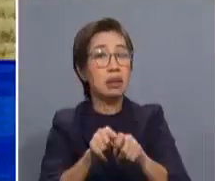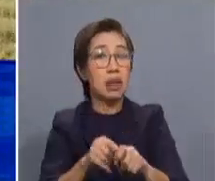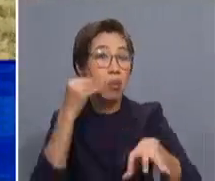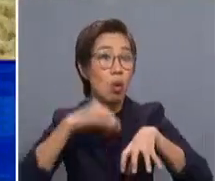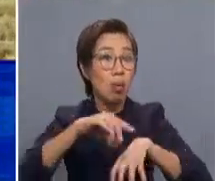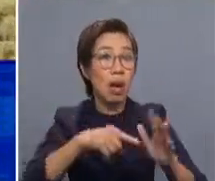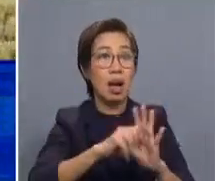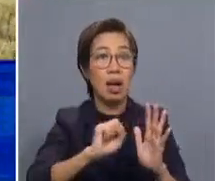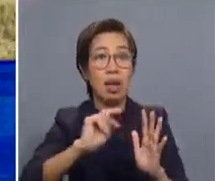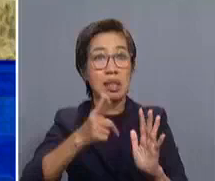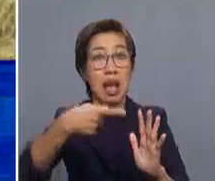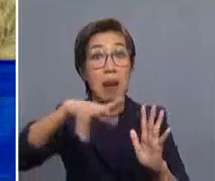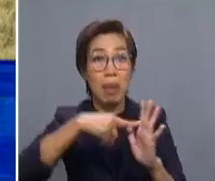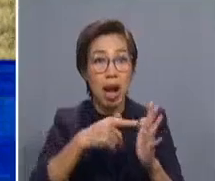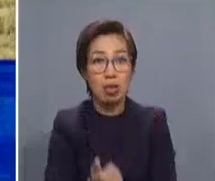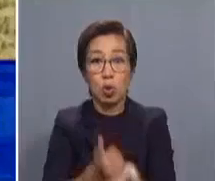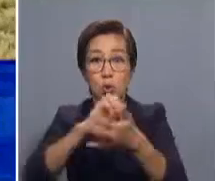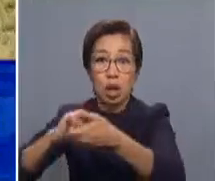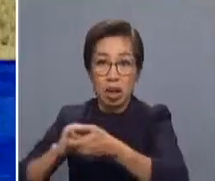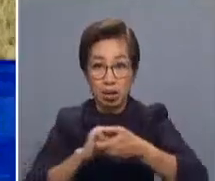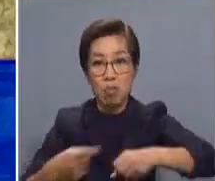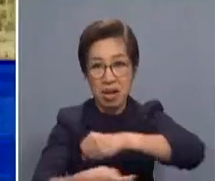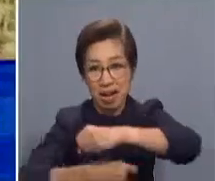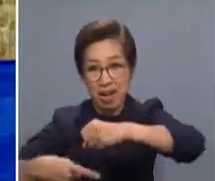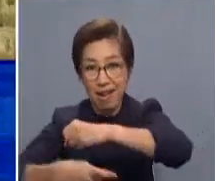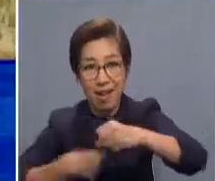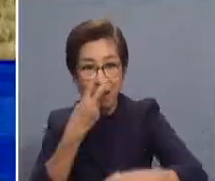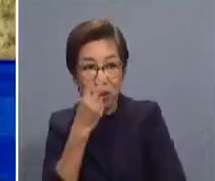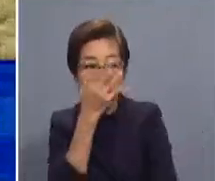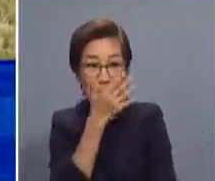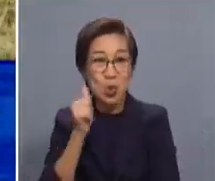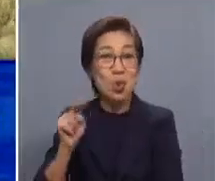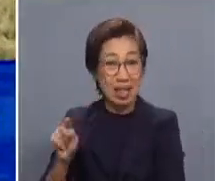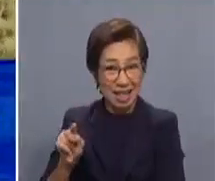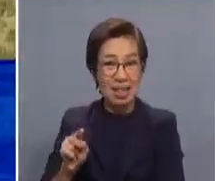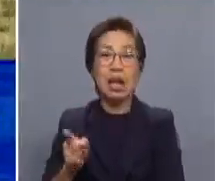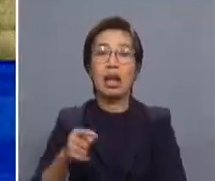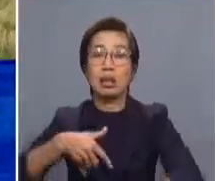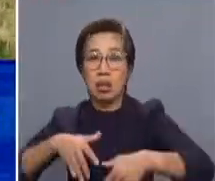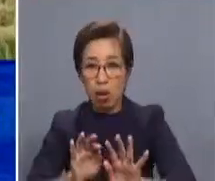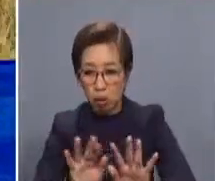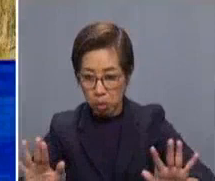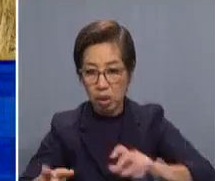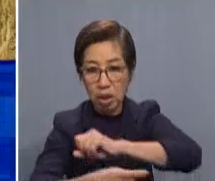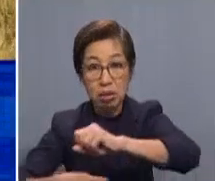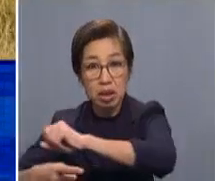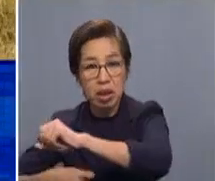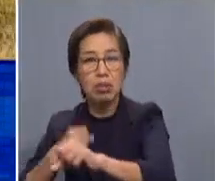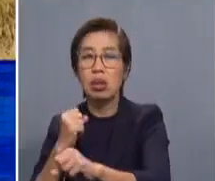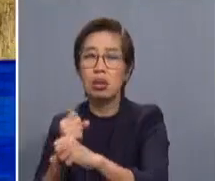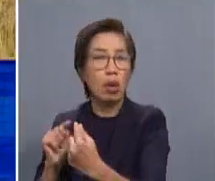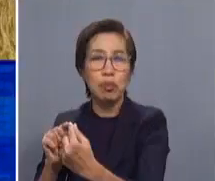ช่วยกันลงแขกเกี่ยวข้าวกันอย่างขะมักเขม้นเป็นภาพที่สวยงามมากคุณผู้ชมคะซึ่งกิจกรรมลงแขกเกี่ยวข้าวนะฮะสืบทอดกันมายาวนาน